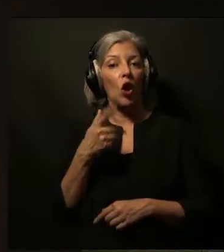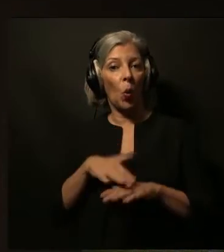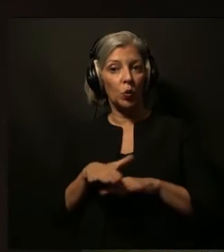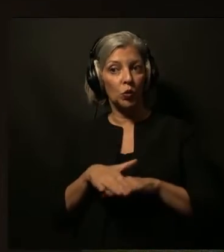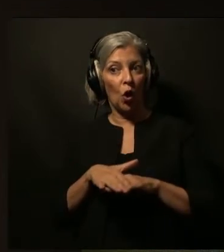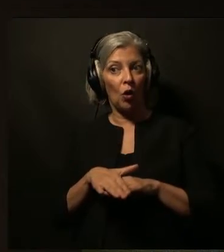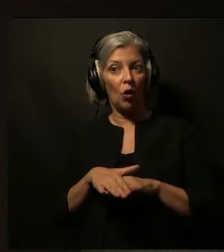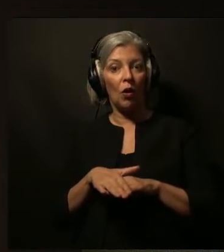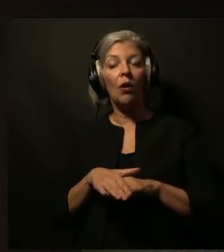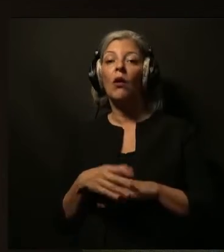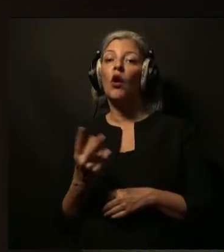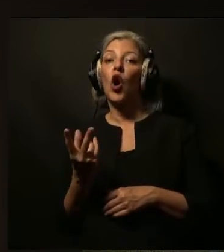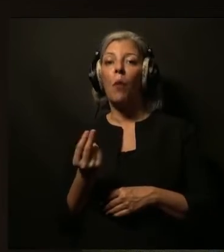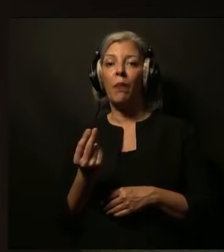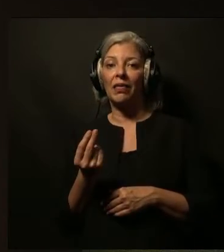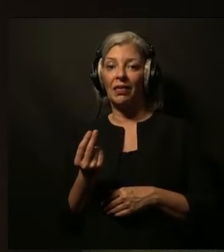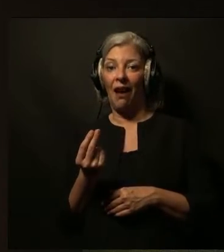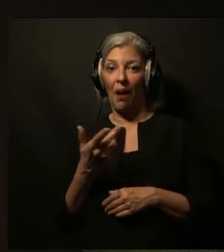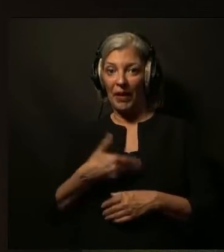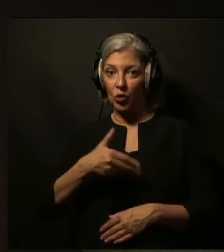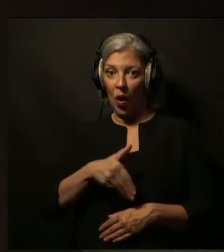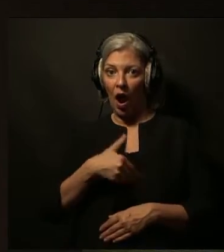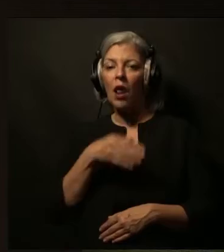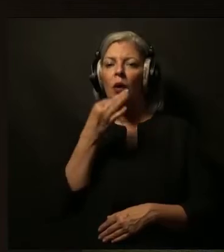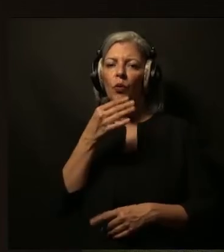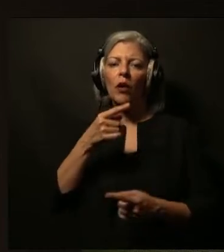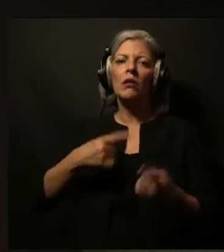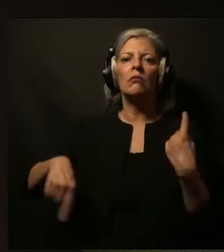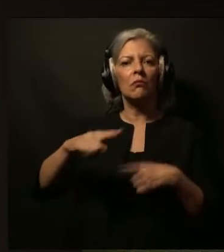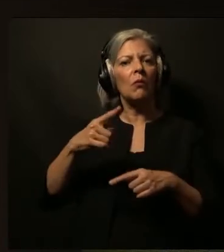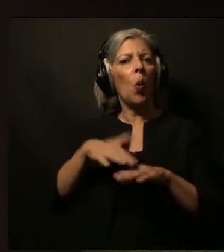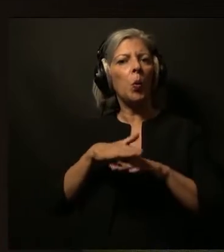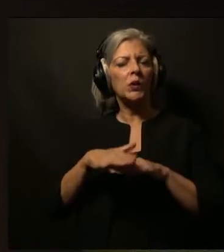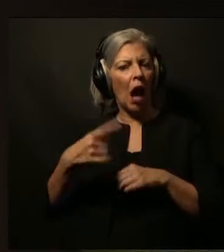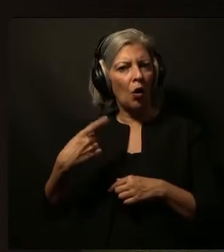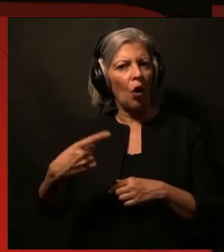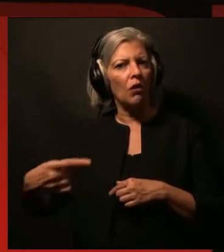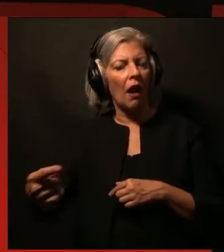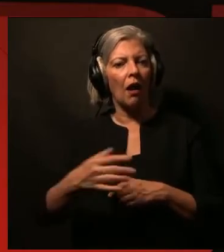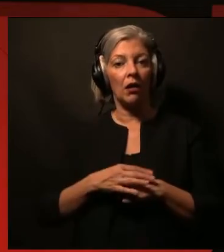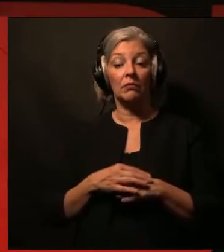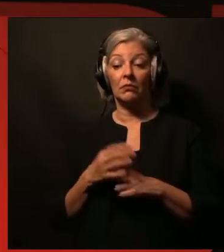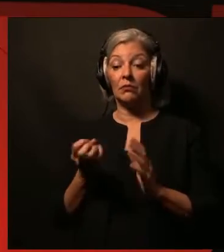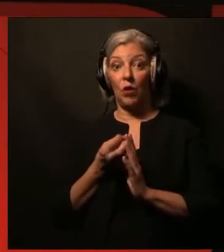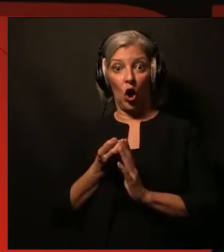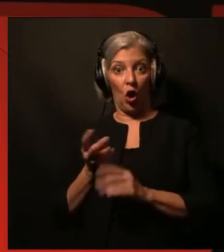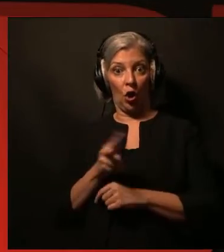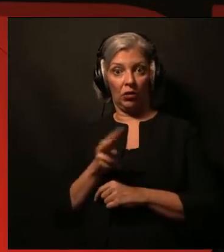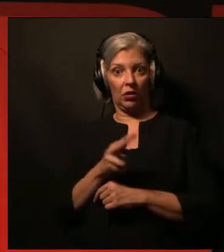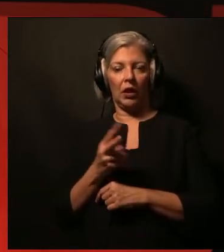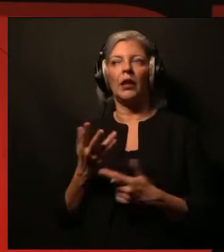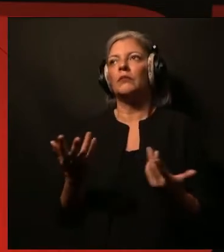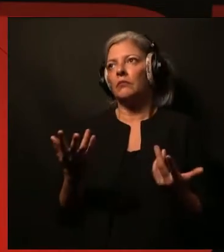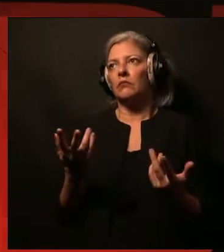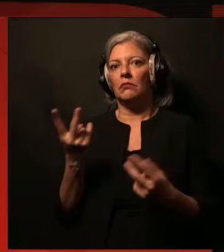questa coppetta mestruale riutilizzabile questi prodotti Come dice il nome vengono